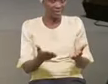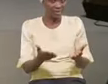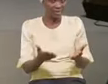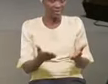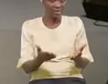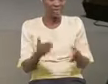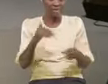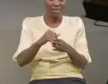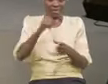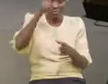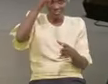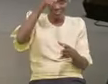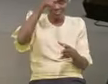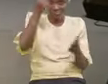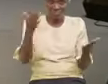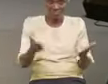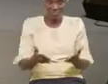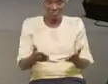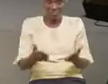Le afi ya le mia gbɔ.